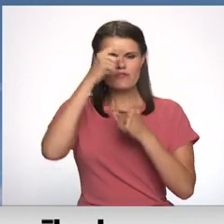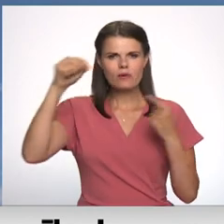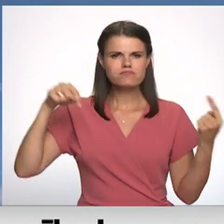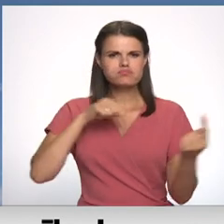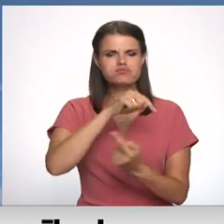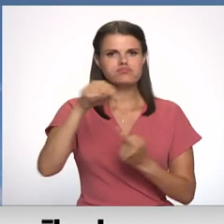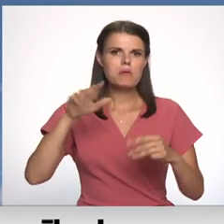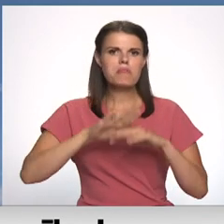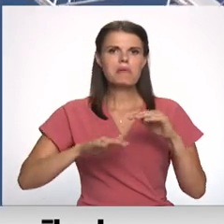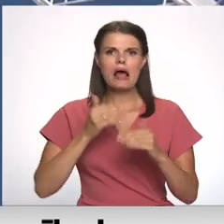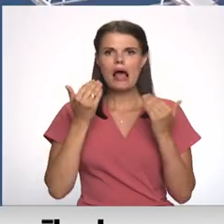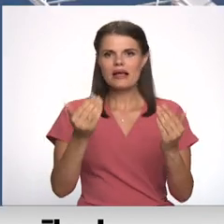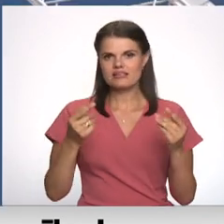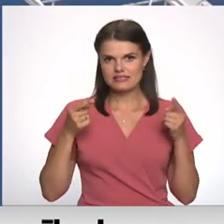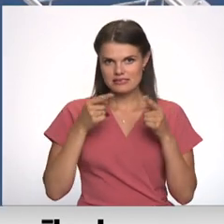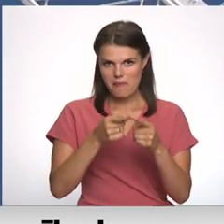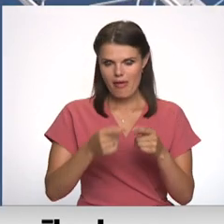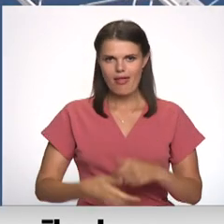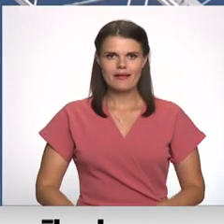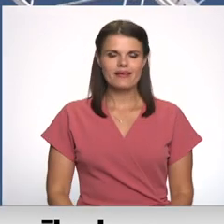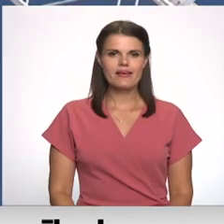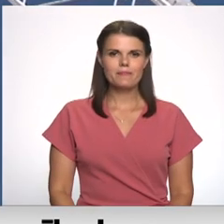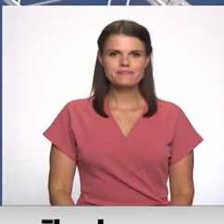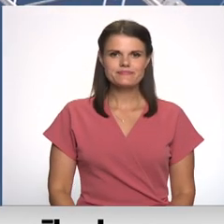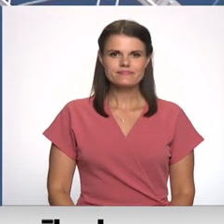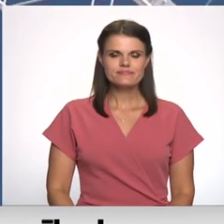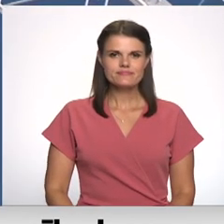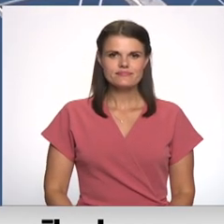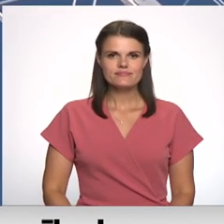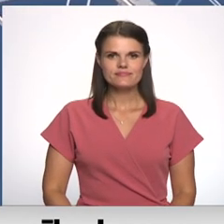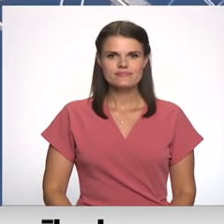ļoti praktiskiem mērķiem. Gonda Pūrniec, Edgars Jansons, Inžrodziņš, Kurzemes televīzija.